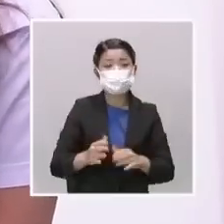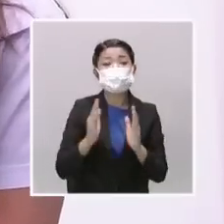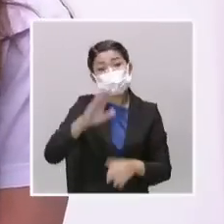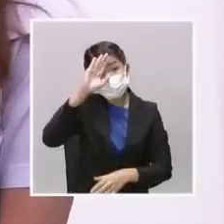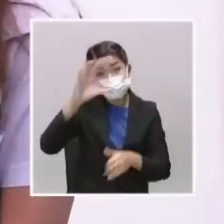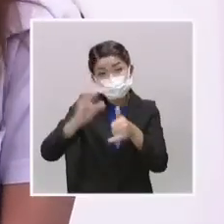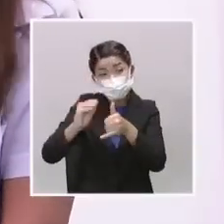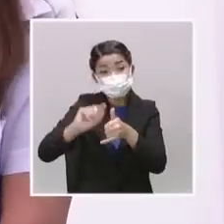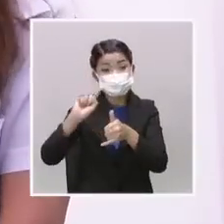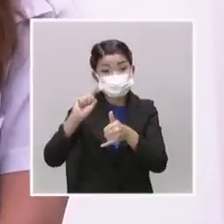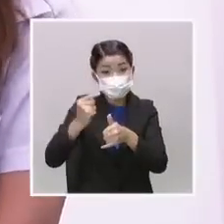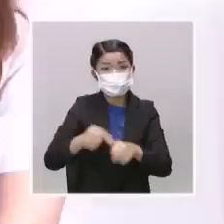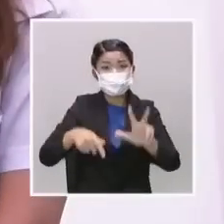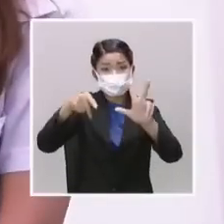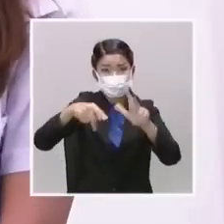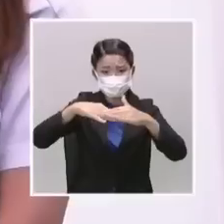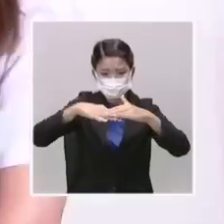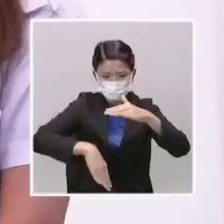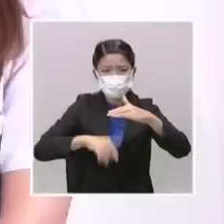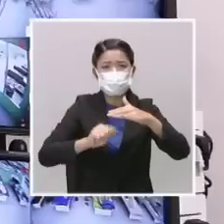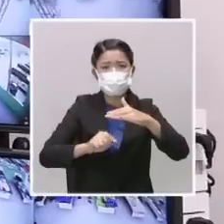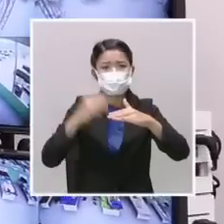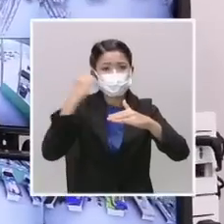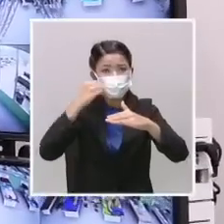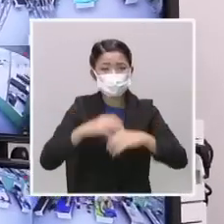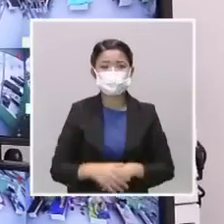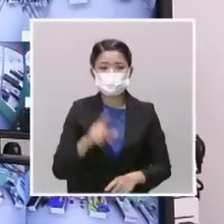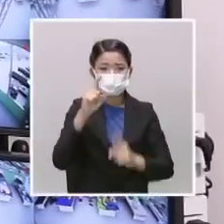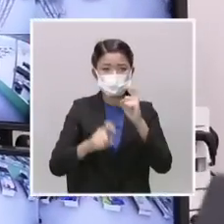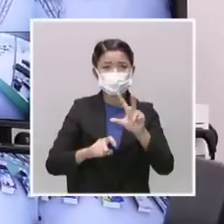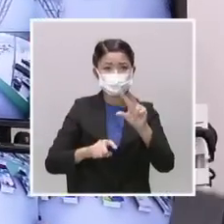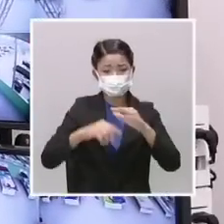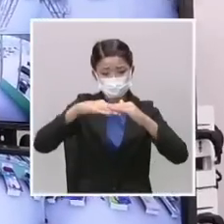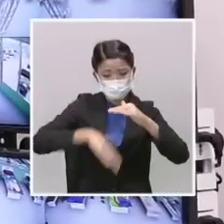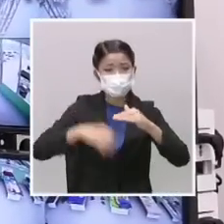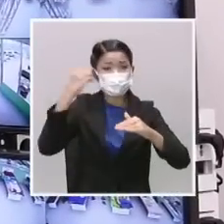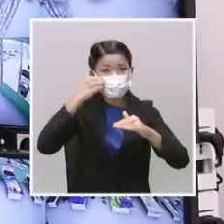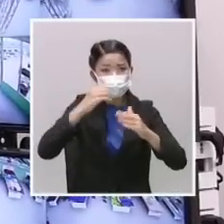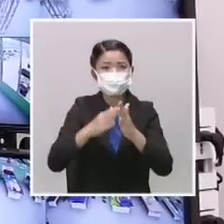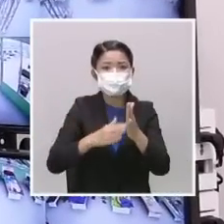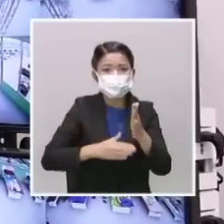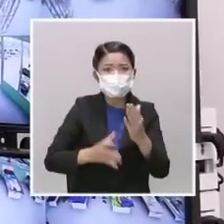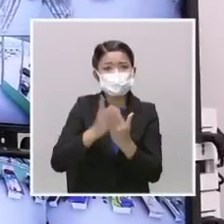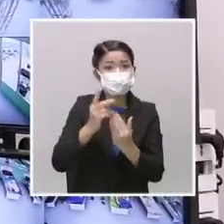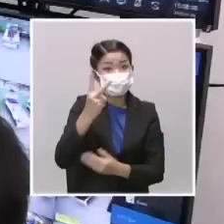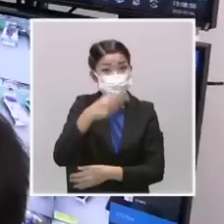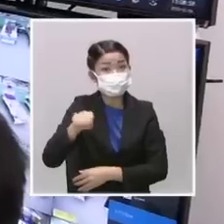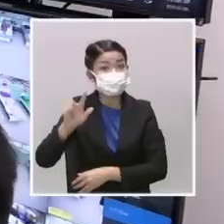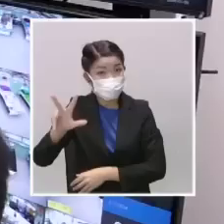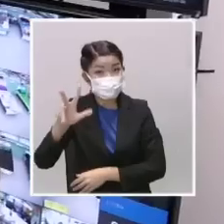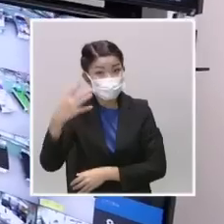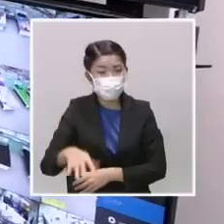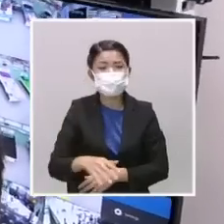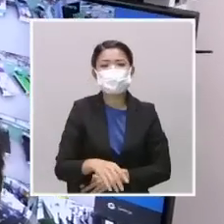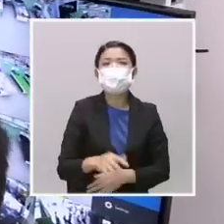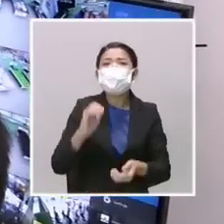ติดเชื้อรายใหม่ลดลงต่ำกว่า 3,000 รายต่อวันเสียชีวิตต่ำกว่า 30 รายต่อวันค่ะเป็นเวลา 2-3 สัปดาห์ก็เกิดจ